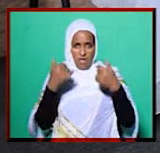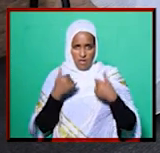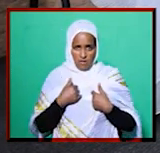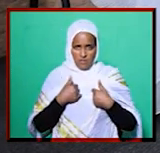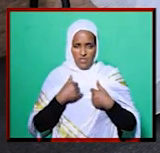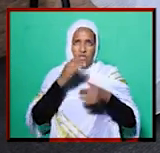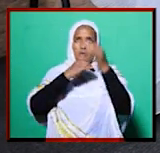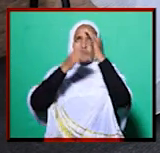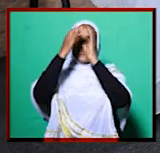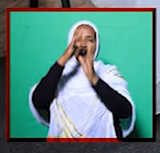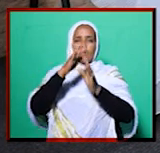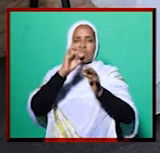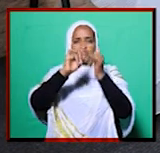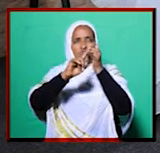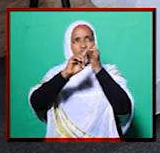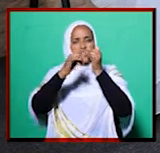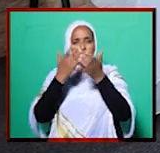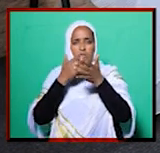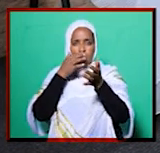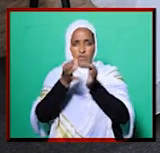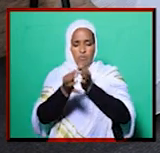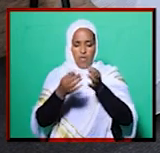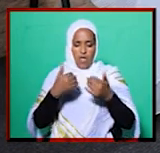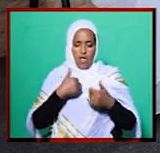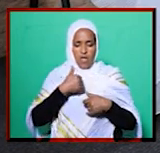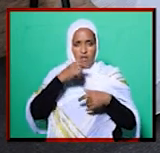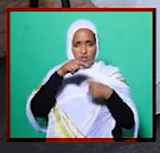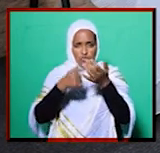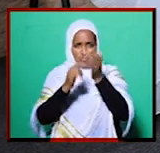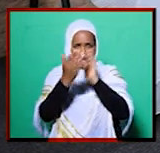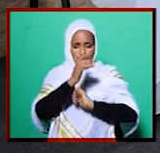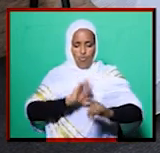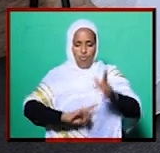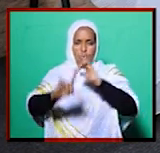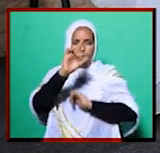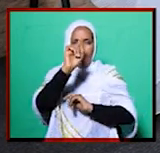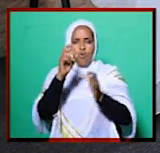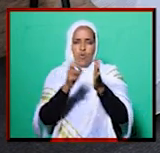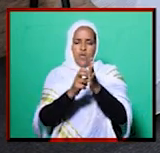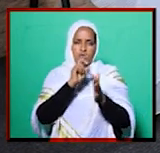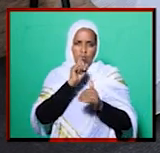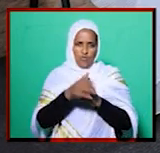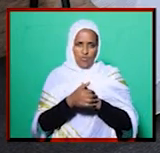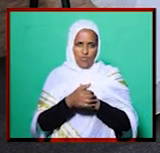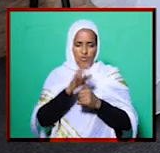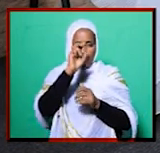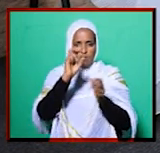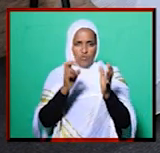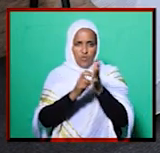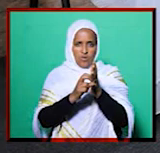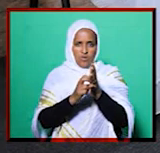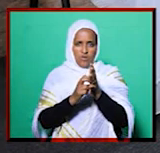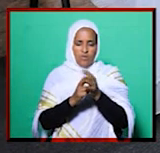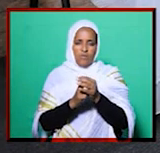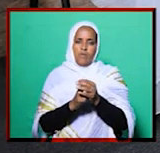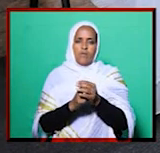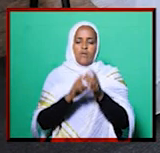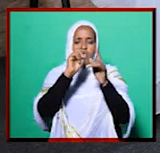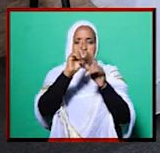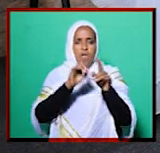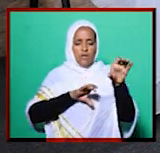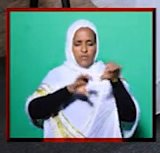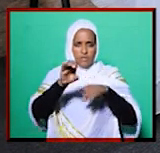ያለች በሰማይ ደግሞ ጫፎቹ አቀደም እንደተባለው ያሉ ስለሆነች ቋንቋችን አንድ ወንጌል ነው አንድ ወንጌል ነው